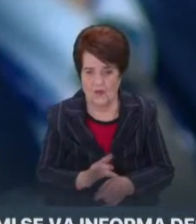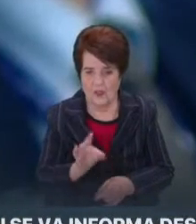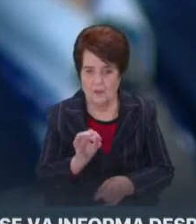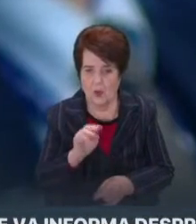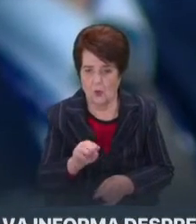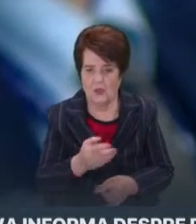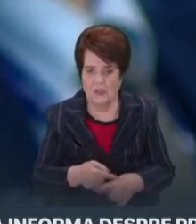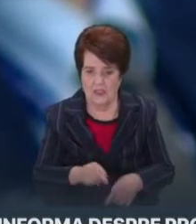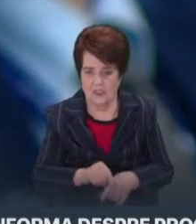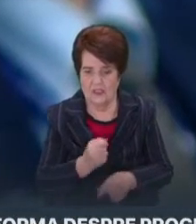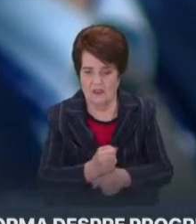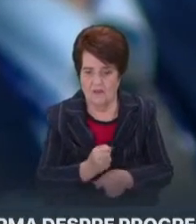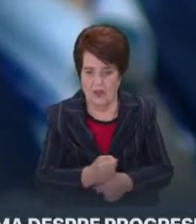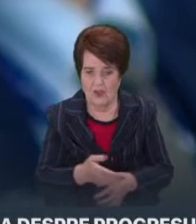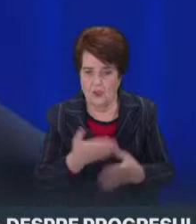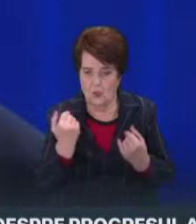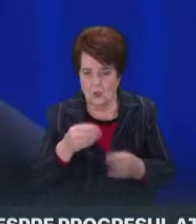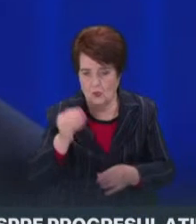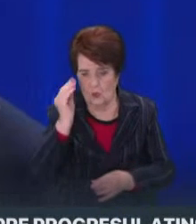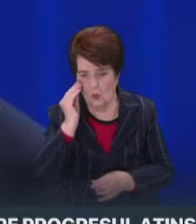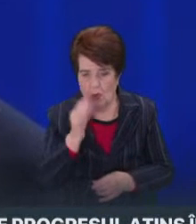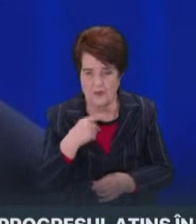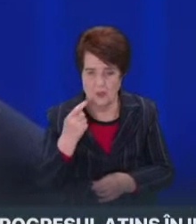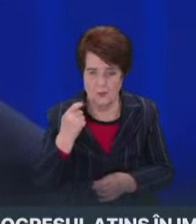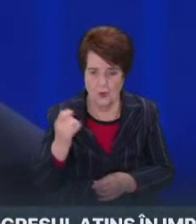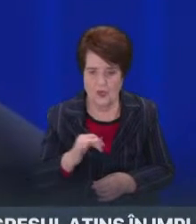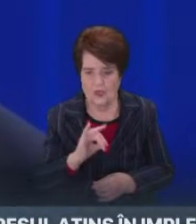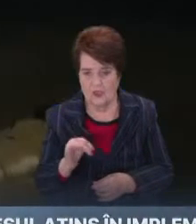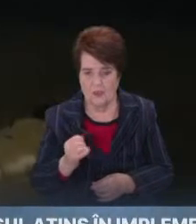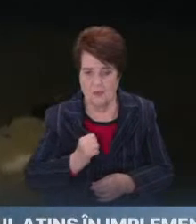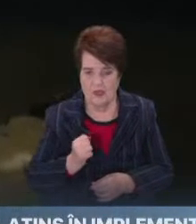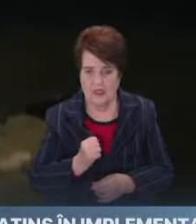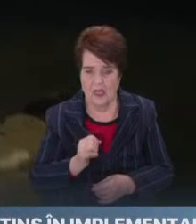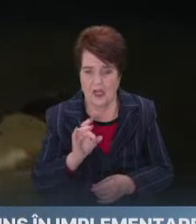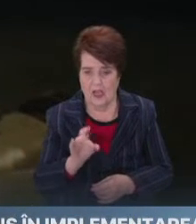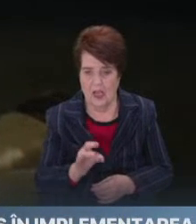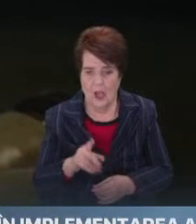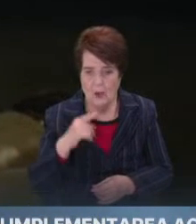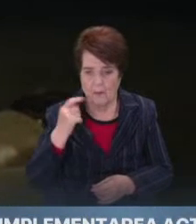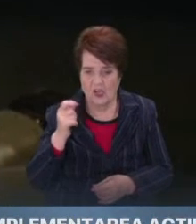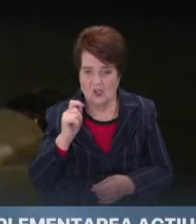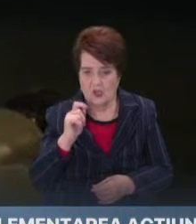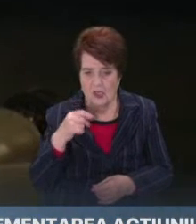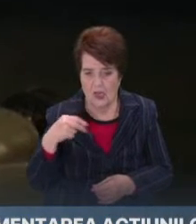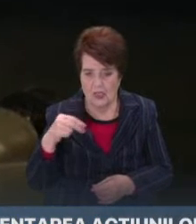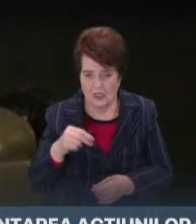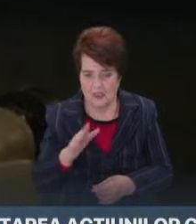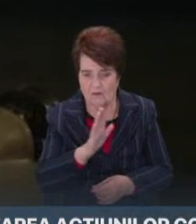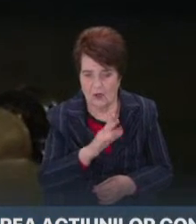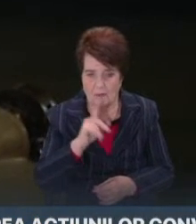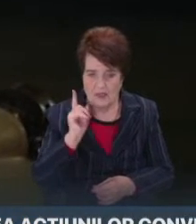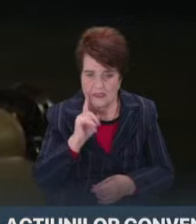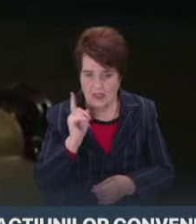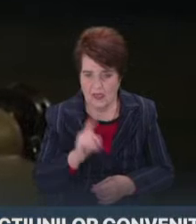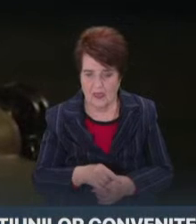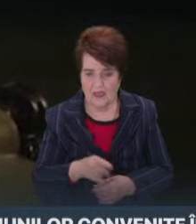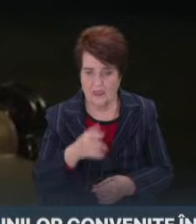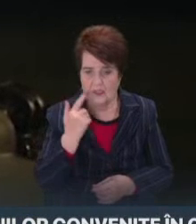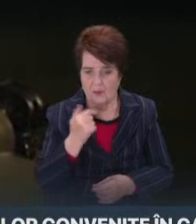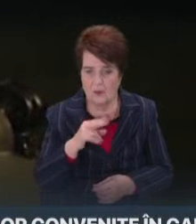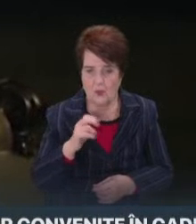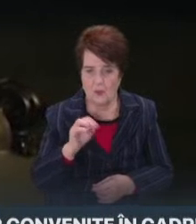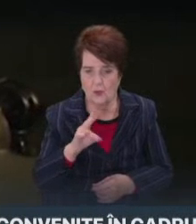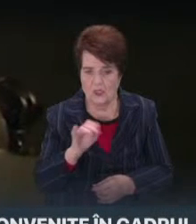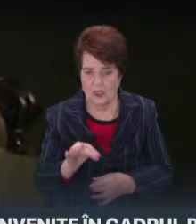facem asta. Nu există niciun scop, nici politic, nici militar. Președintele Ucrainei, Volodymyr Zelensky, răspunde lui Putin